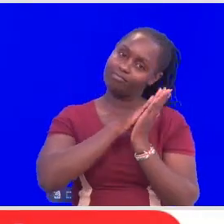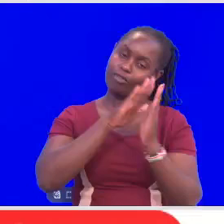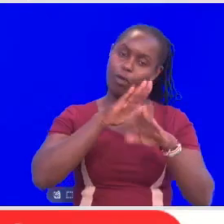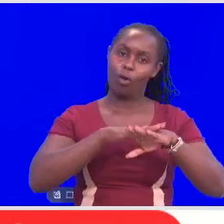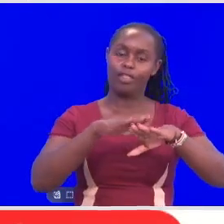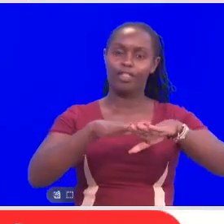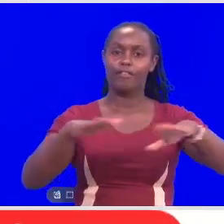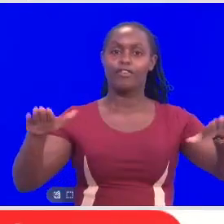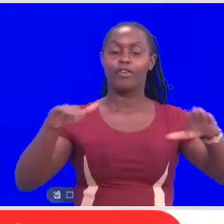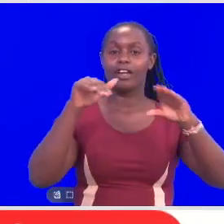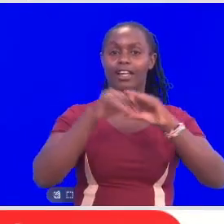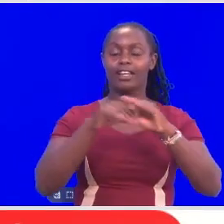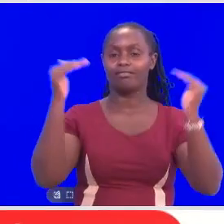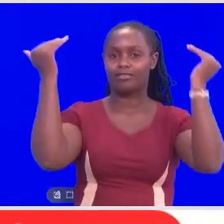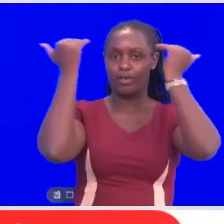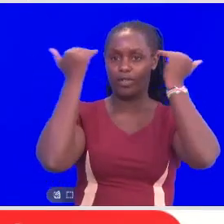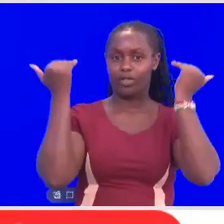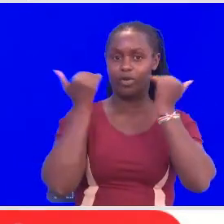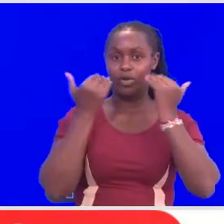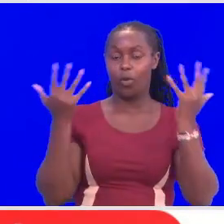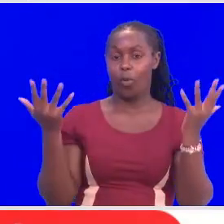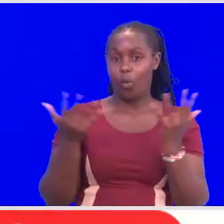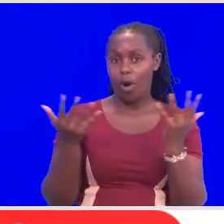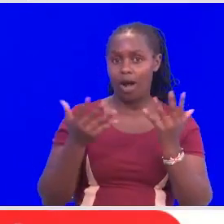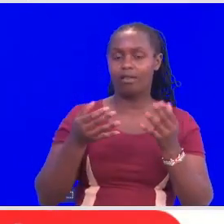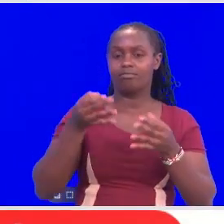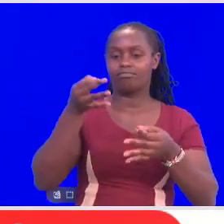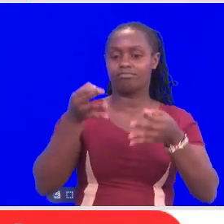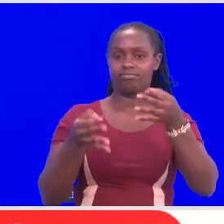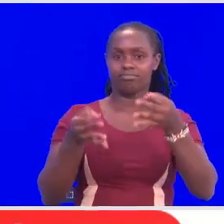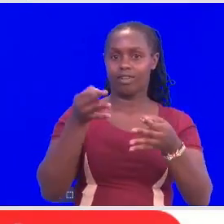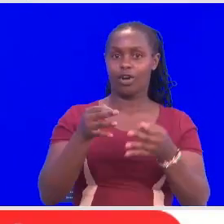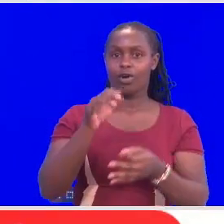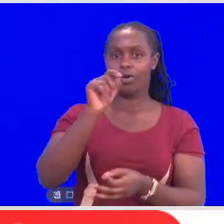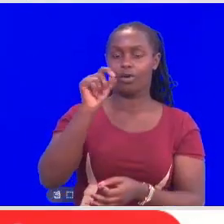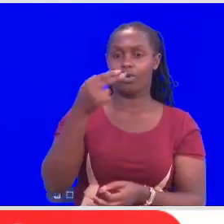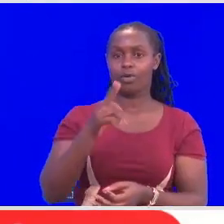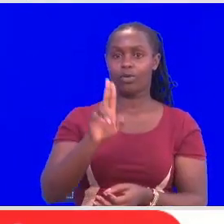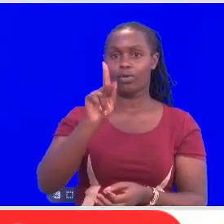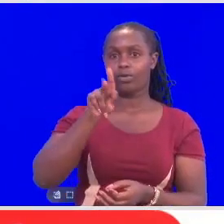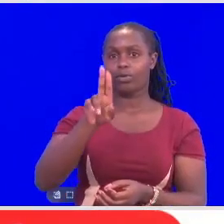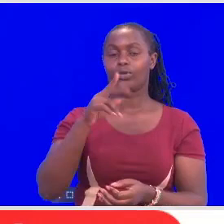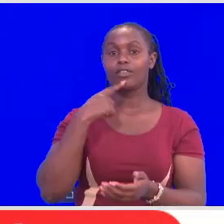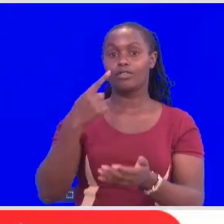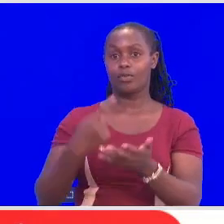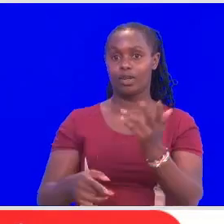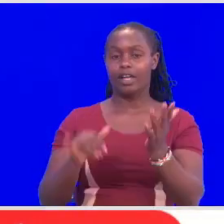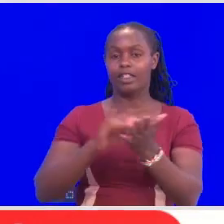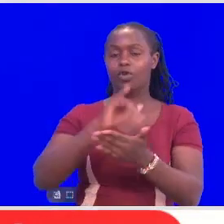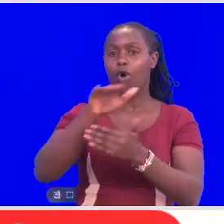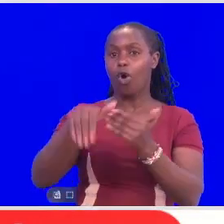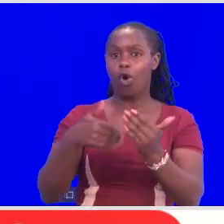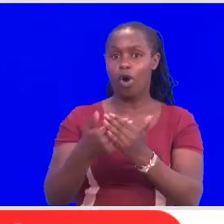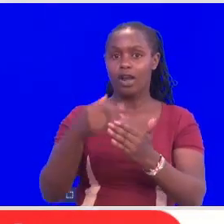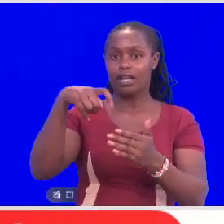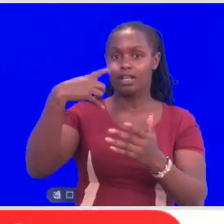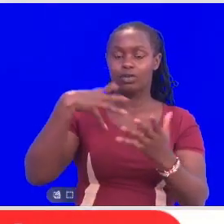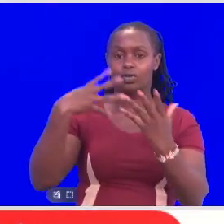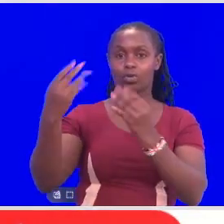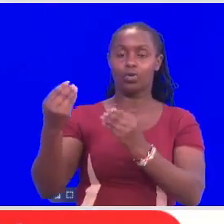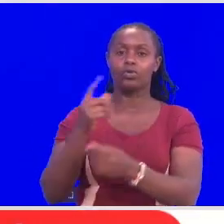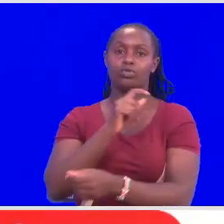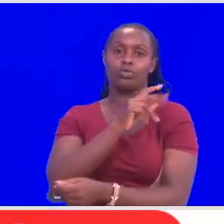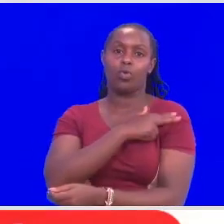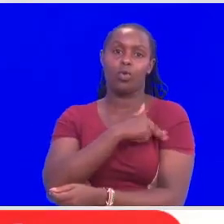zilizoko katika mahakama hayo, ambapo hakimu mkuu Alex Idhuku aliamuru washukiwa hao wapelekwe katika vituo vya